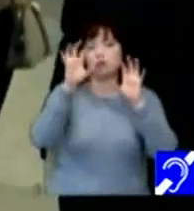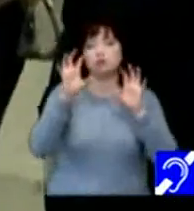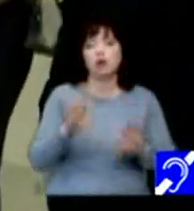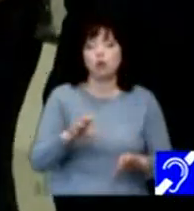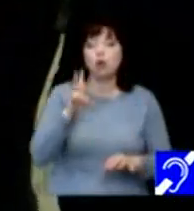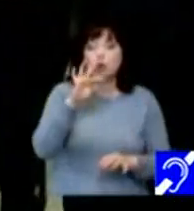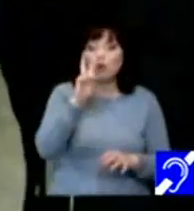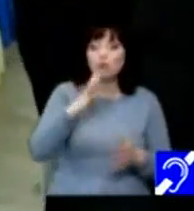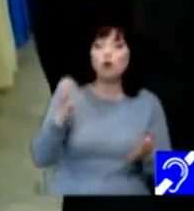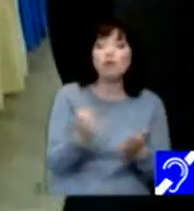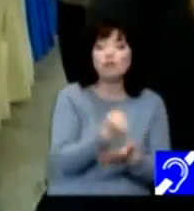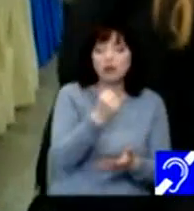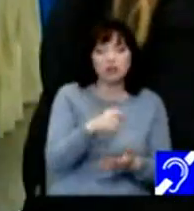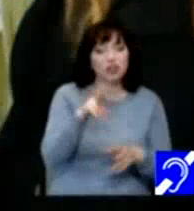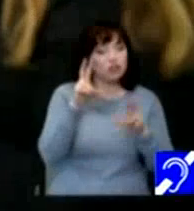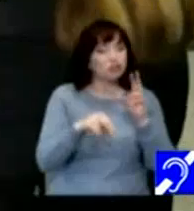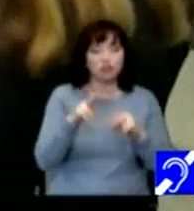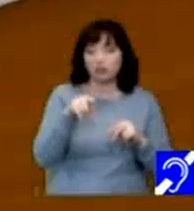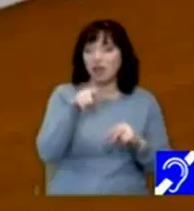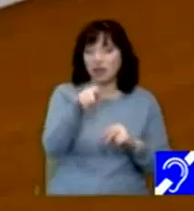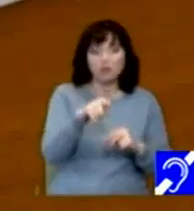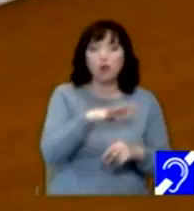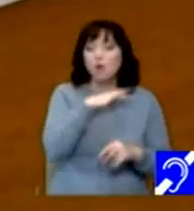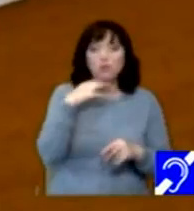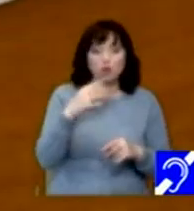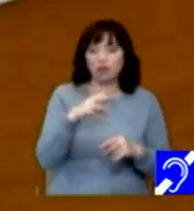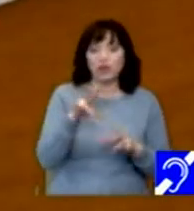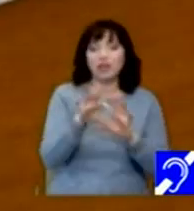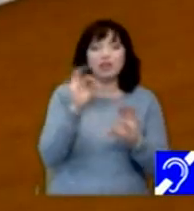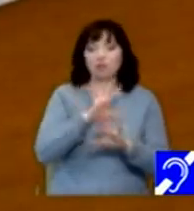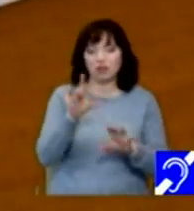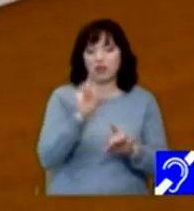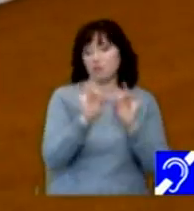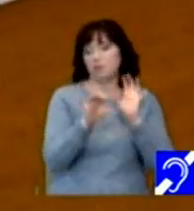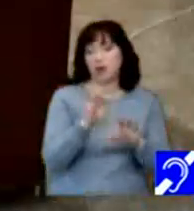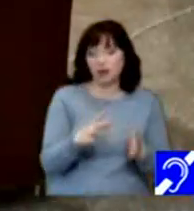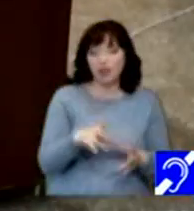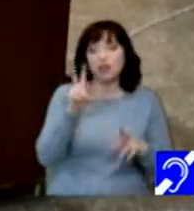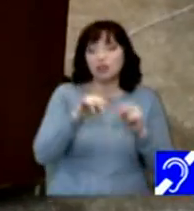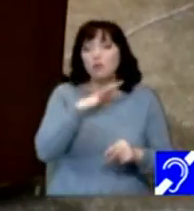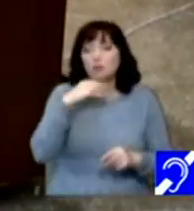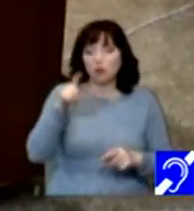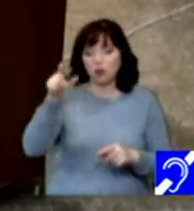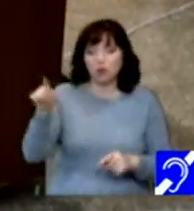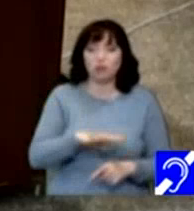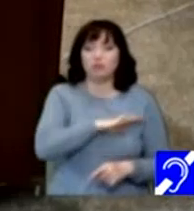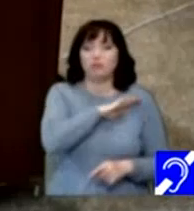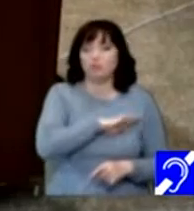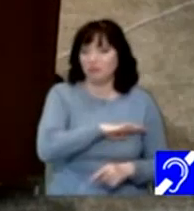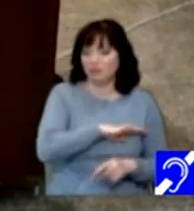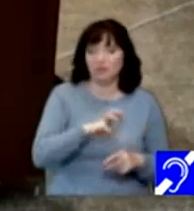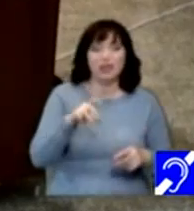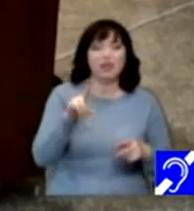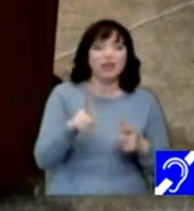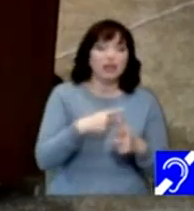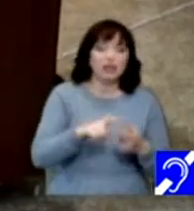candidatul câștigător nu va fi unul reprezentativ. Ei mai spun că alegătorii au rămas decepționați în urma ultimelor evenimente legate